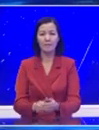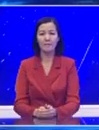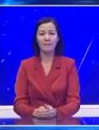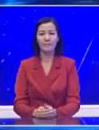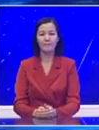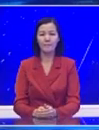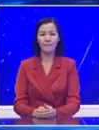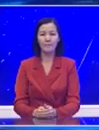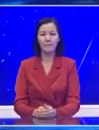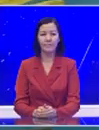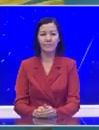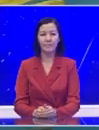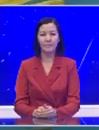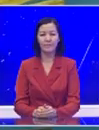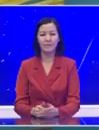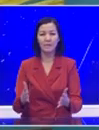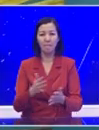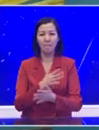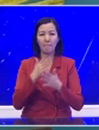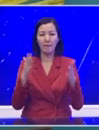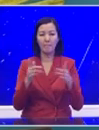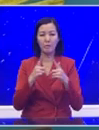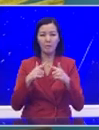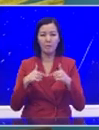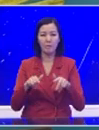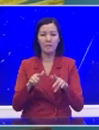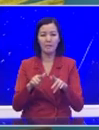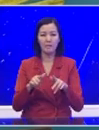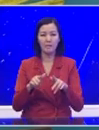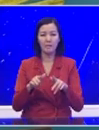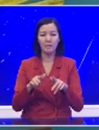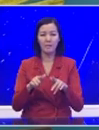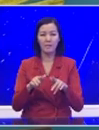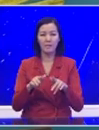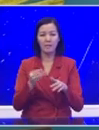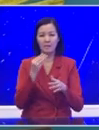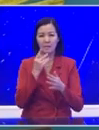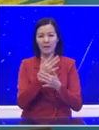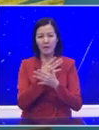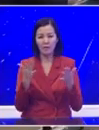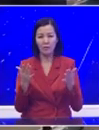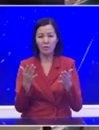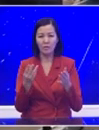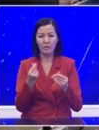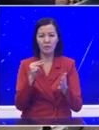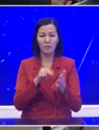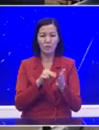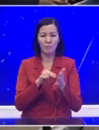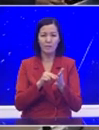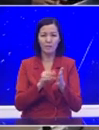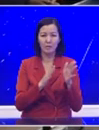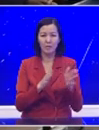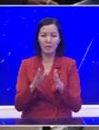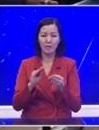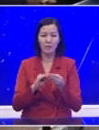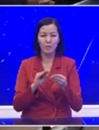берді. Побольше создать постоянных рабочих мест. Не так, что вот временные. Үкіметпен халықты еңбек